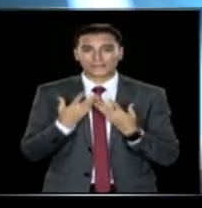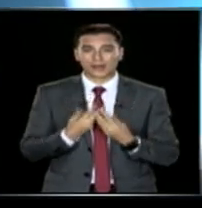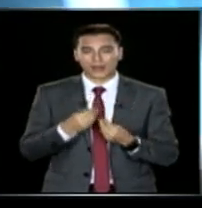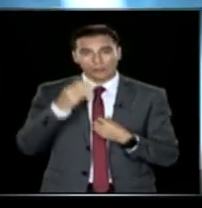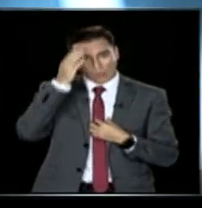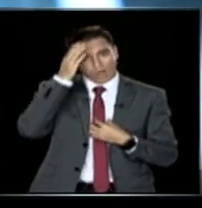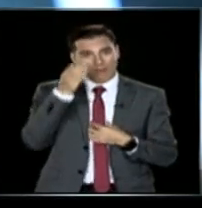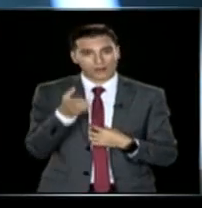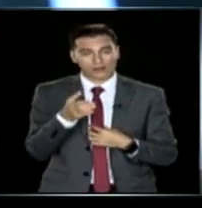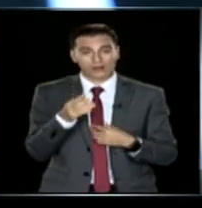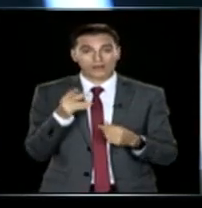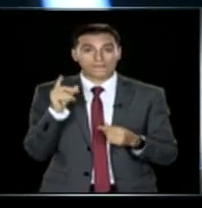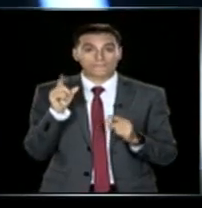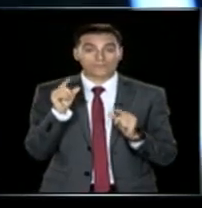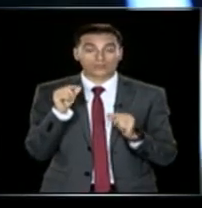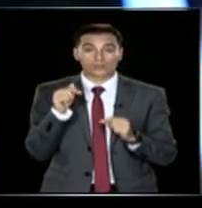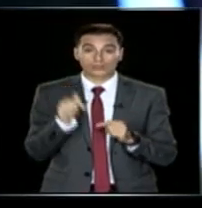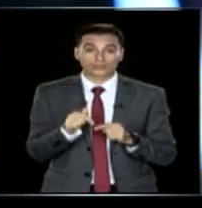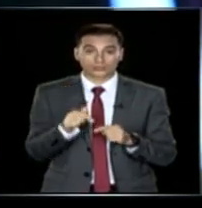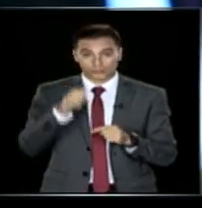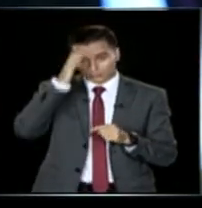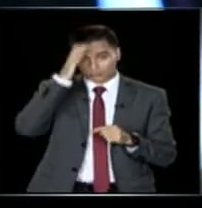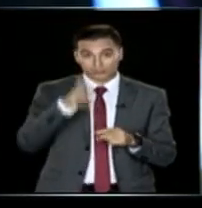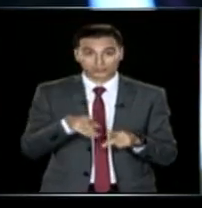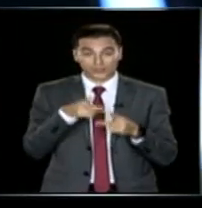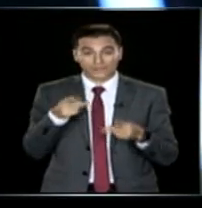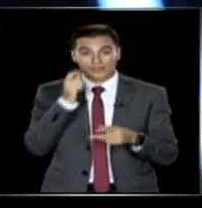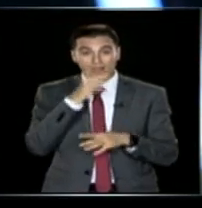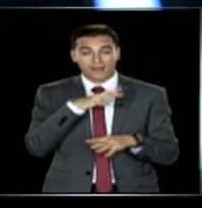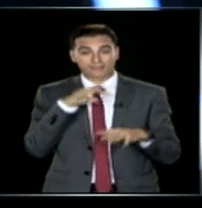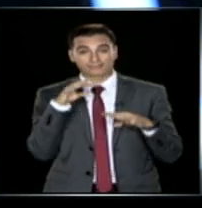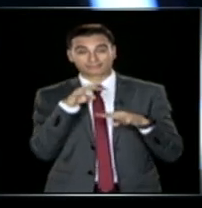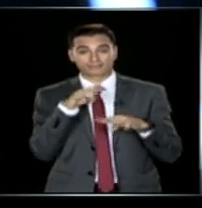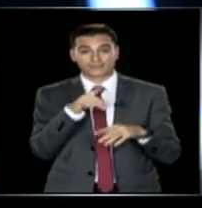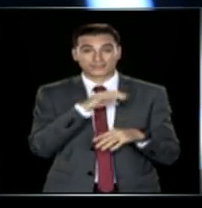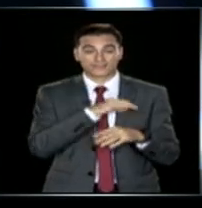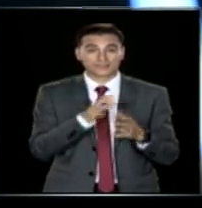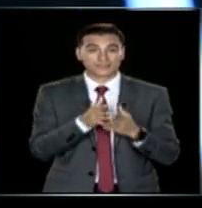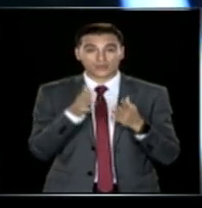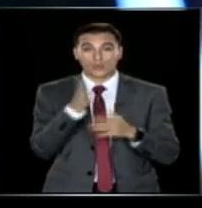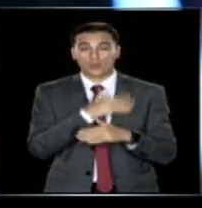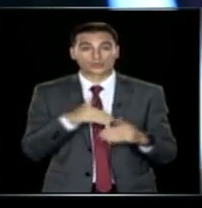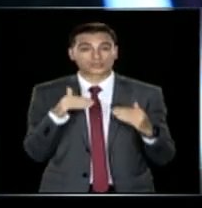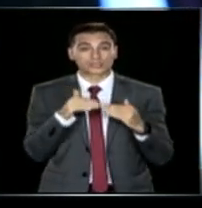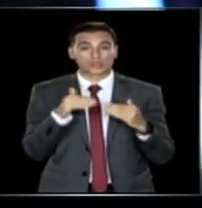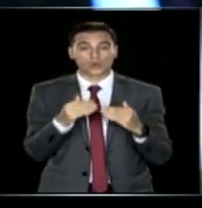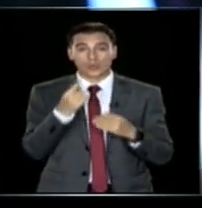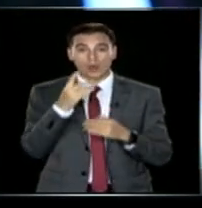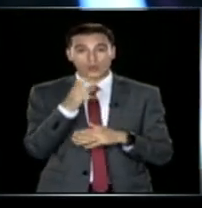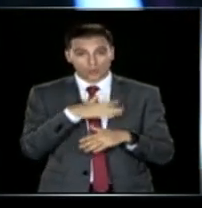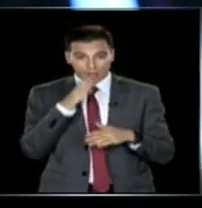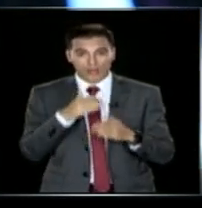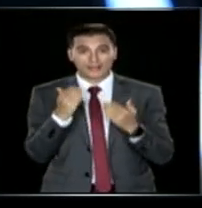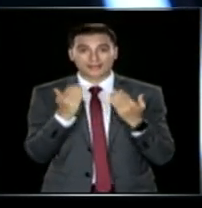الميزة في موسم قادرون باختلاف بيوري الناس كلهم إن إحنا زينا زيهم، بنقدر نذاكر،